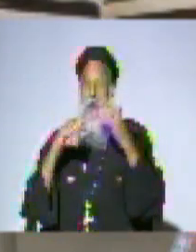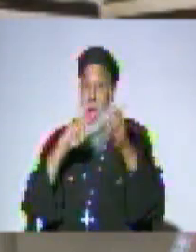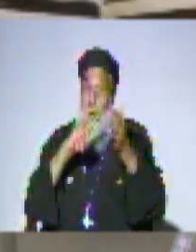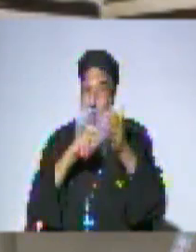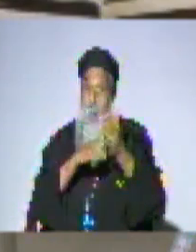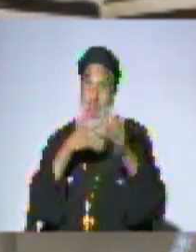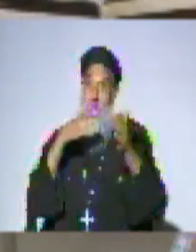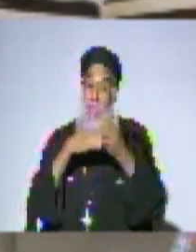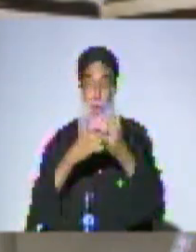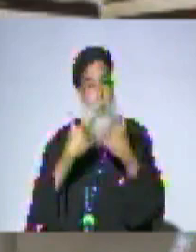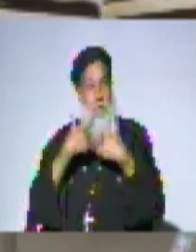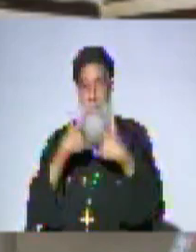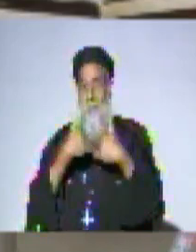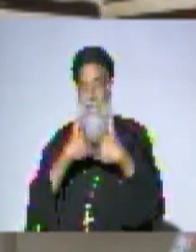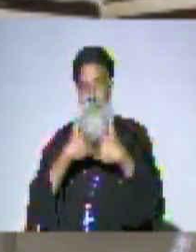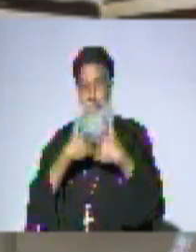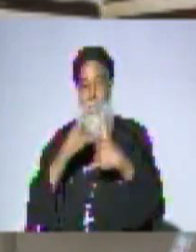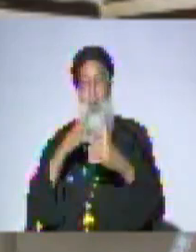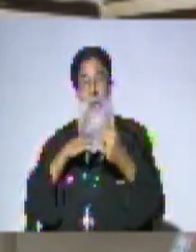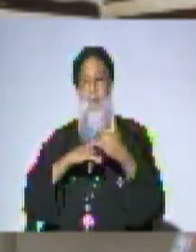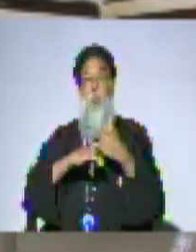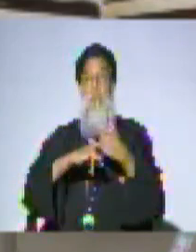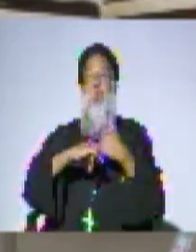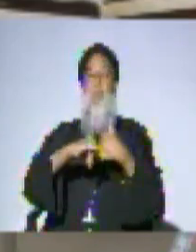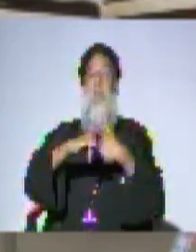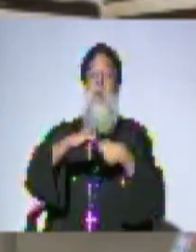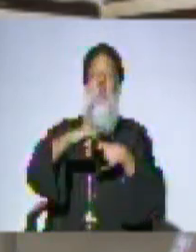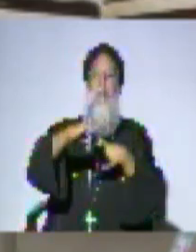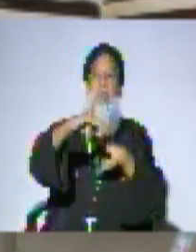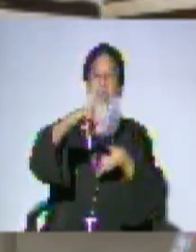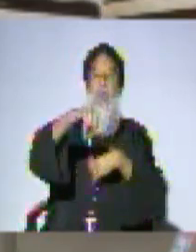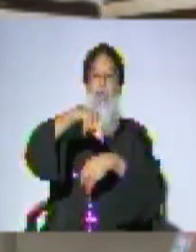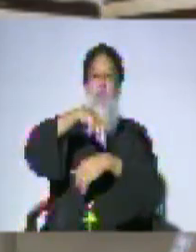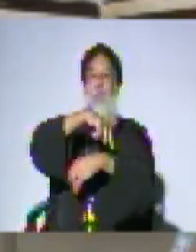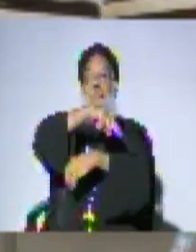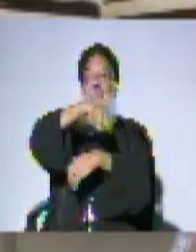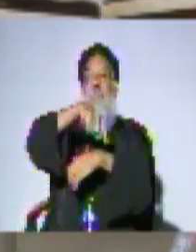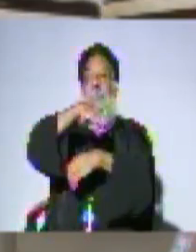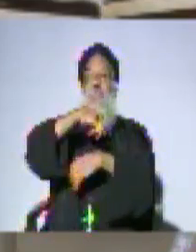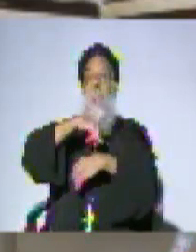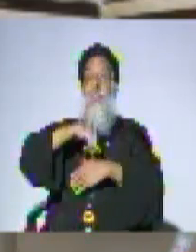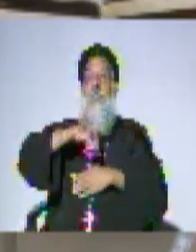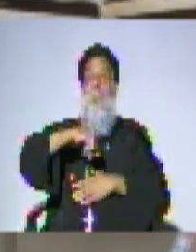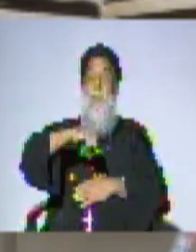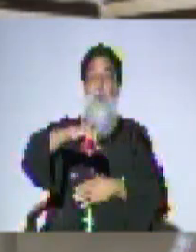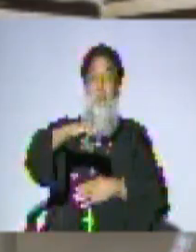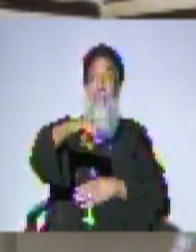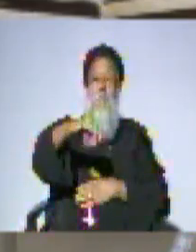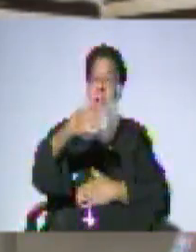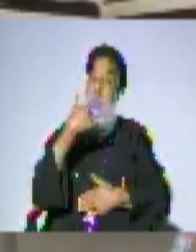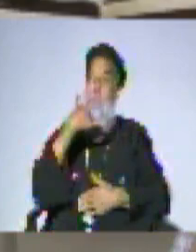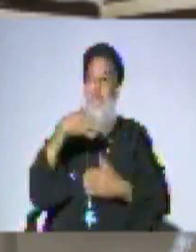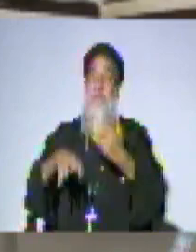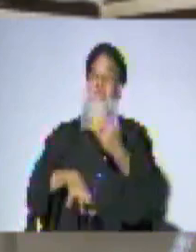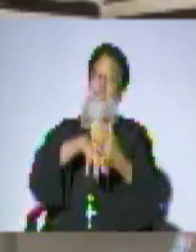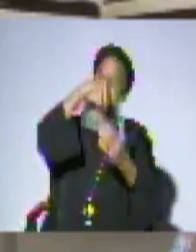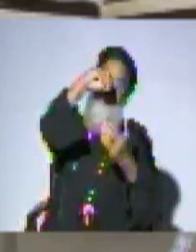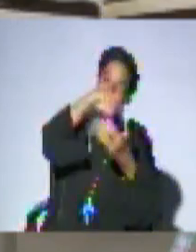محدود يعني زمن مفتوح. عشان كده بنقول ليس له بداية ولا